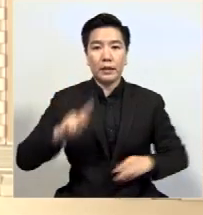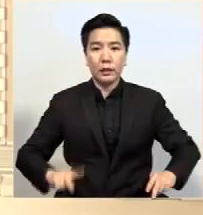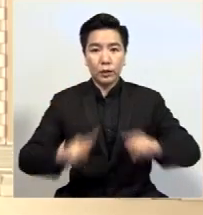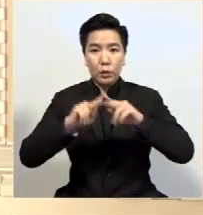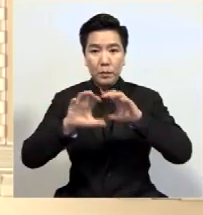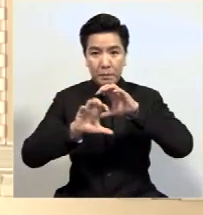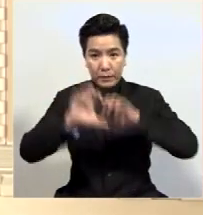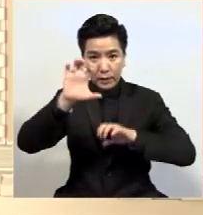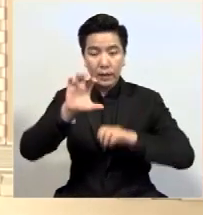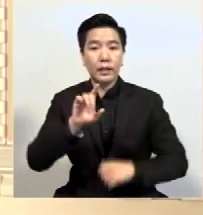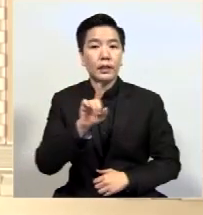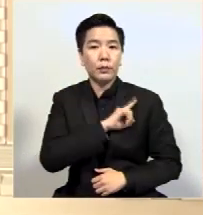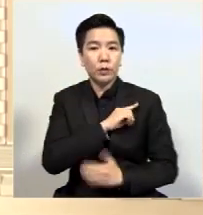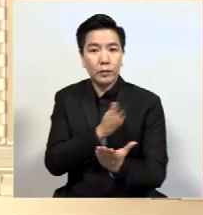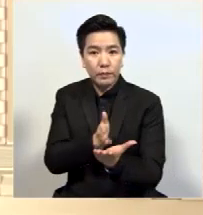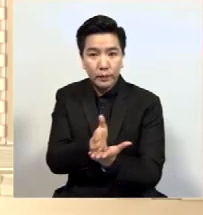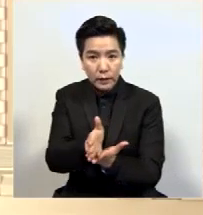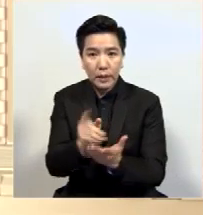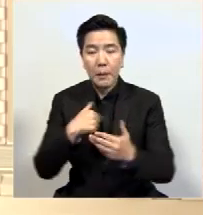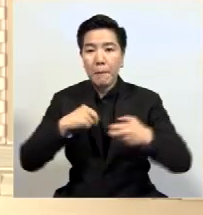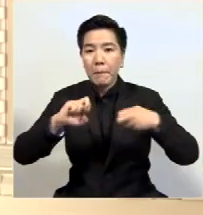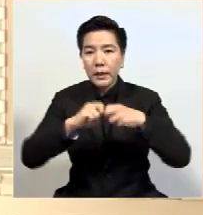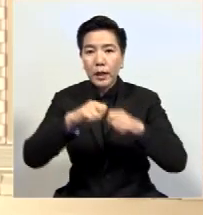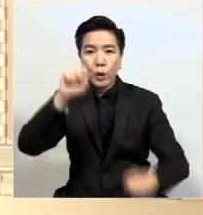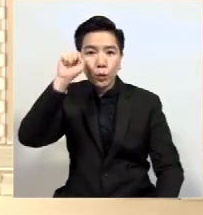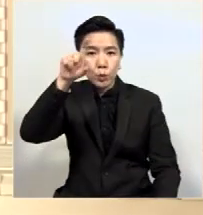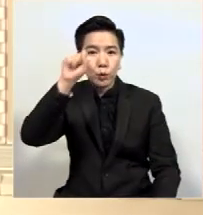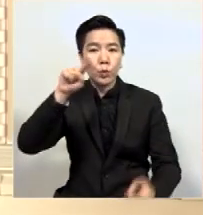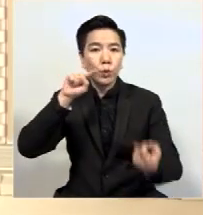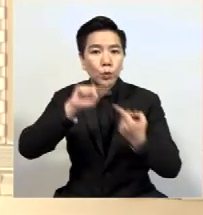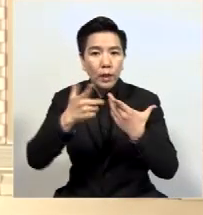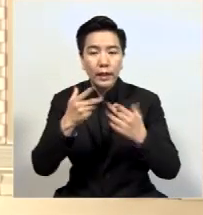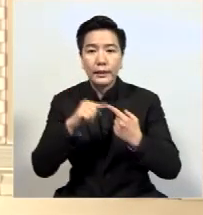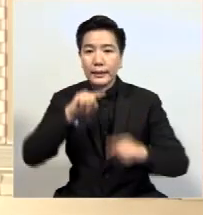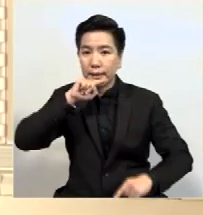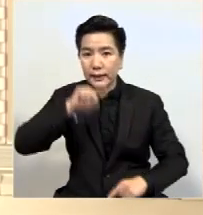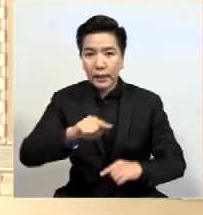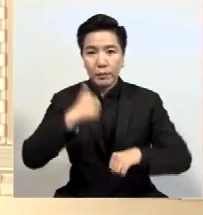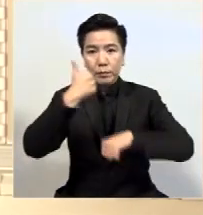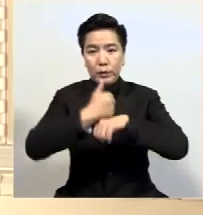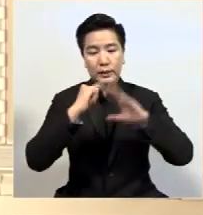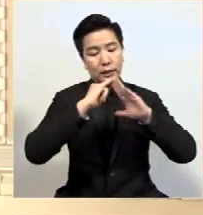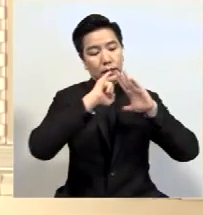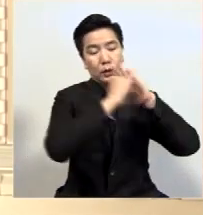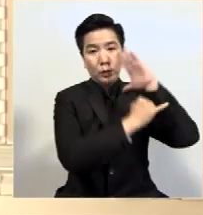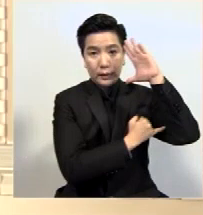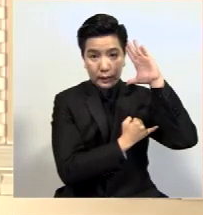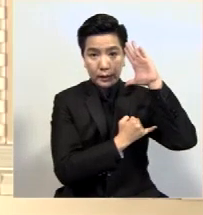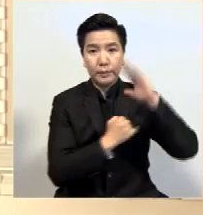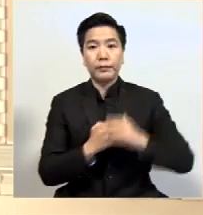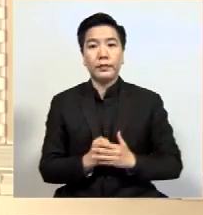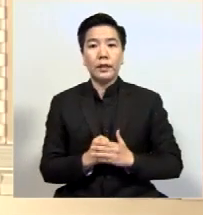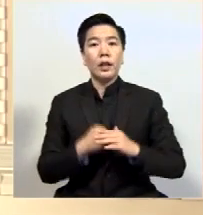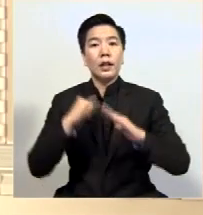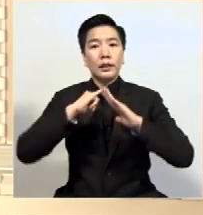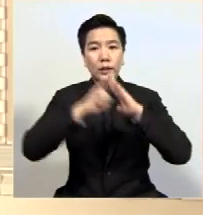ไทยเป็นหัวหน้าผู้รับผิดชอบในการแก้ไขสถานการณ์ฉุกเฉินด้านการสั่งการผู้ว่าราชการจังหวัด